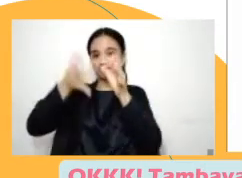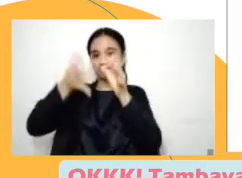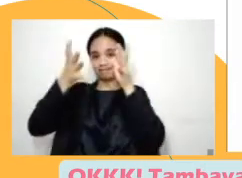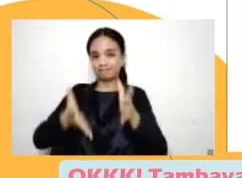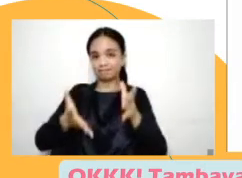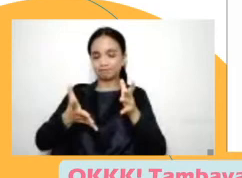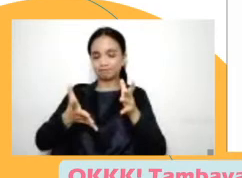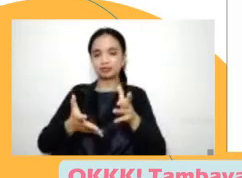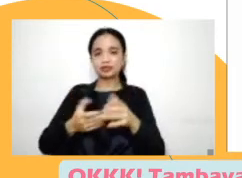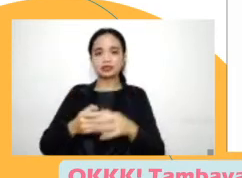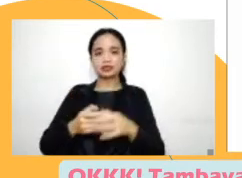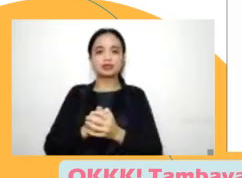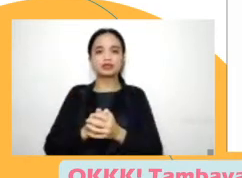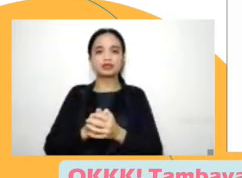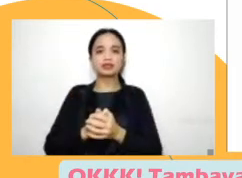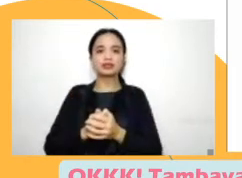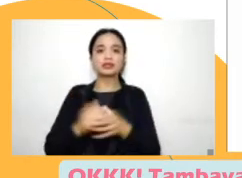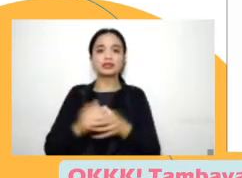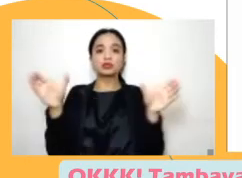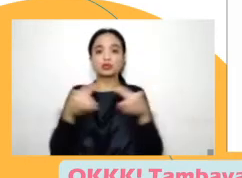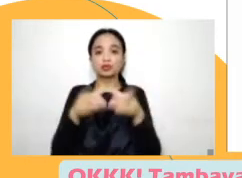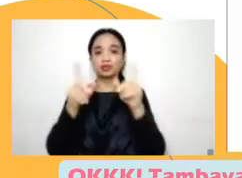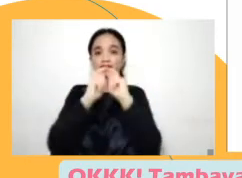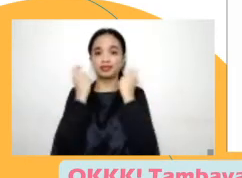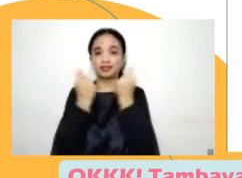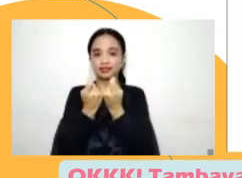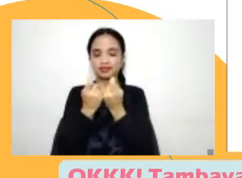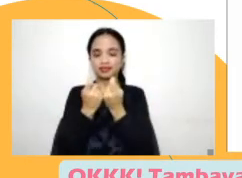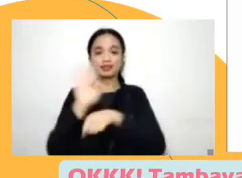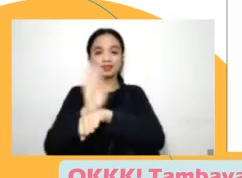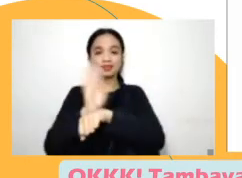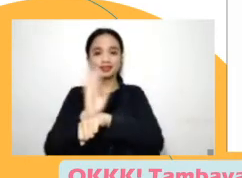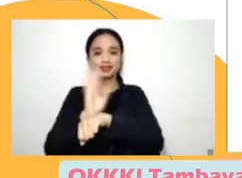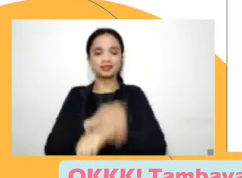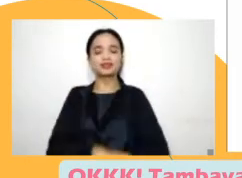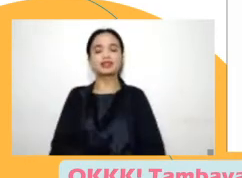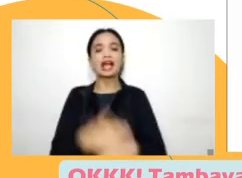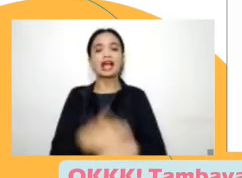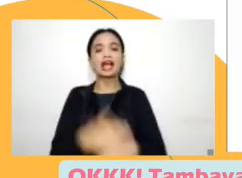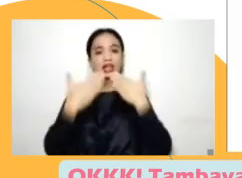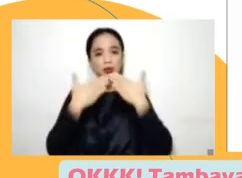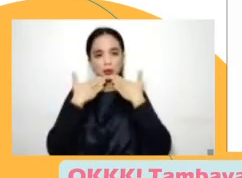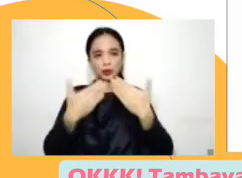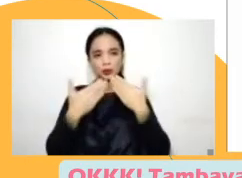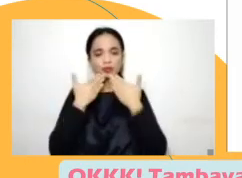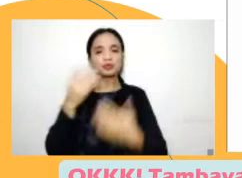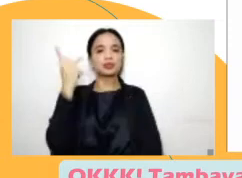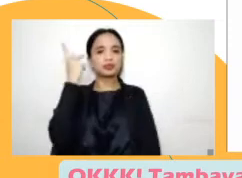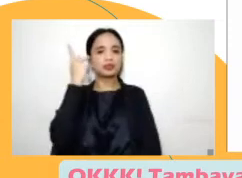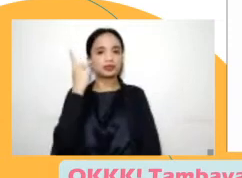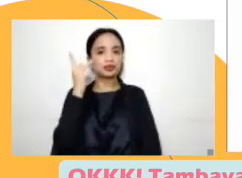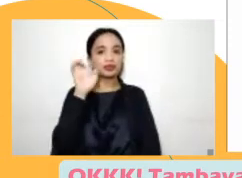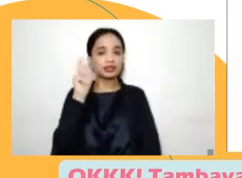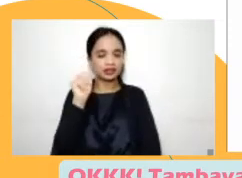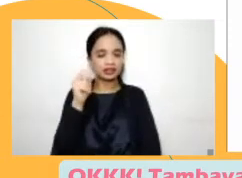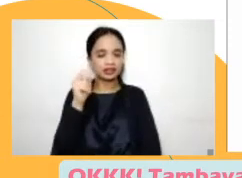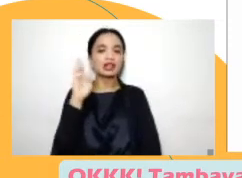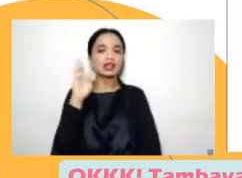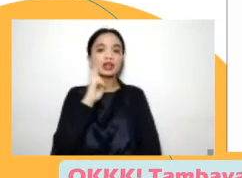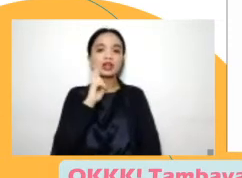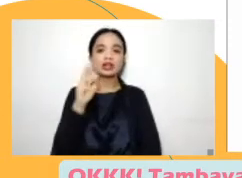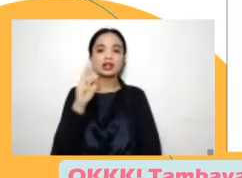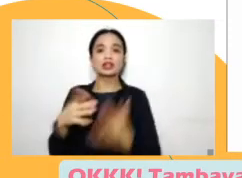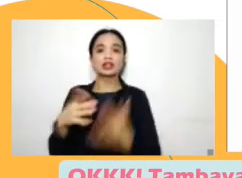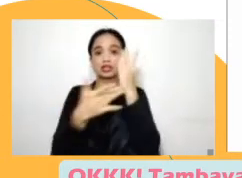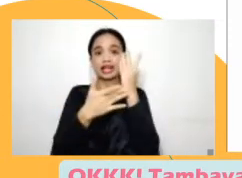ating production team, ang ating mga partners. Salamat po kila Miss Ken, Miss Roach, kila Sir Manuelito sa patuloy na paggabay